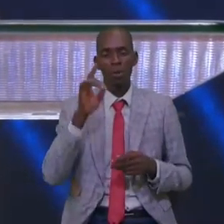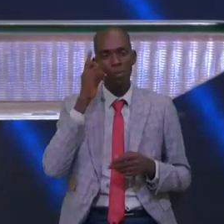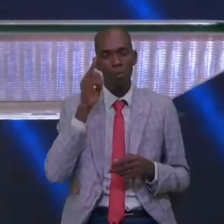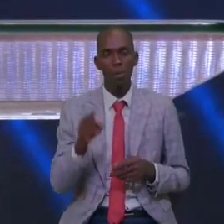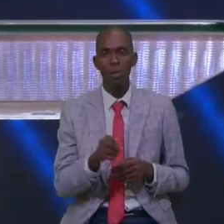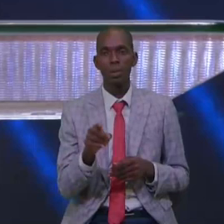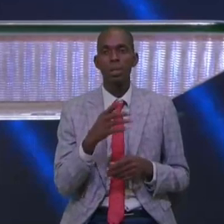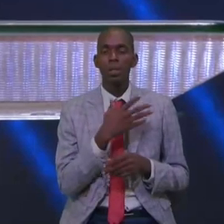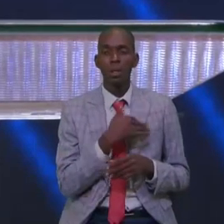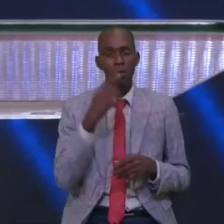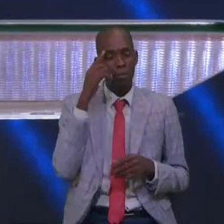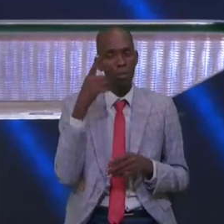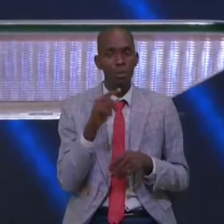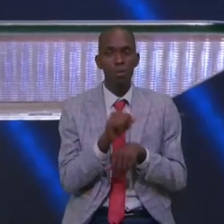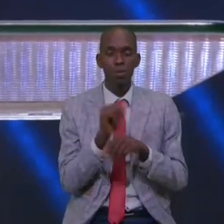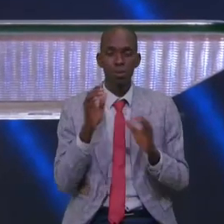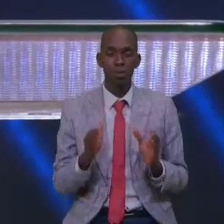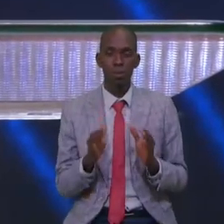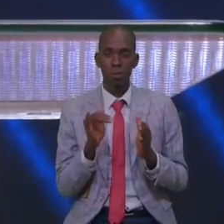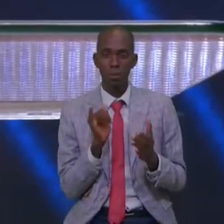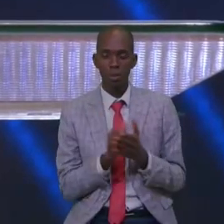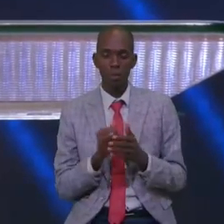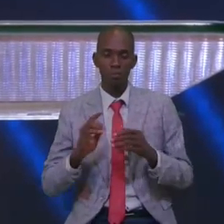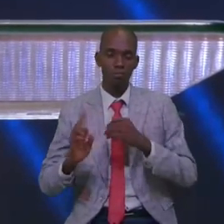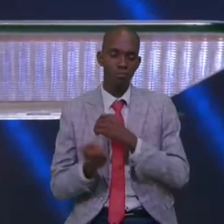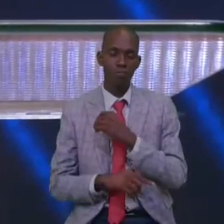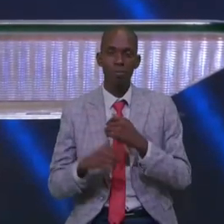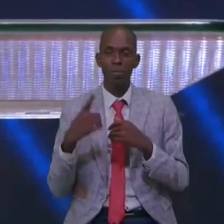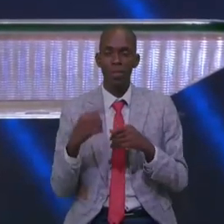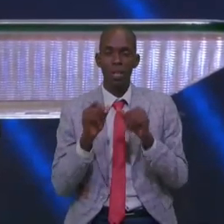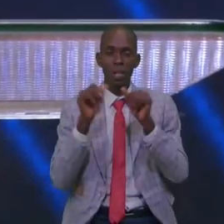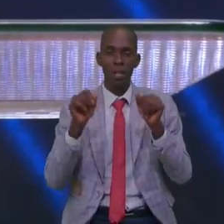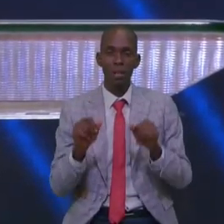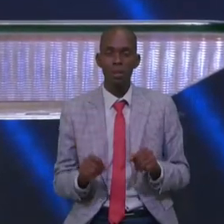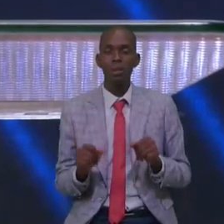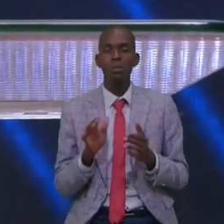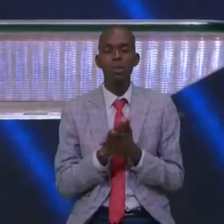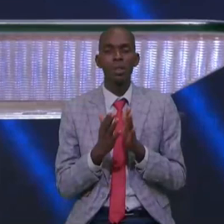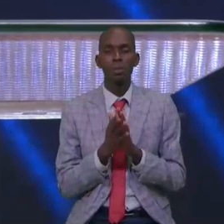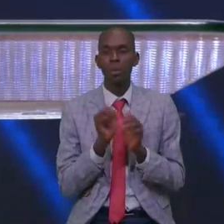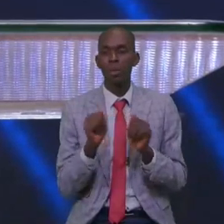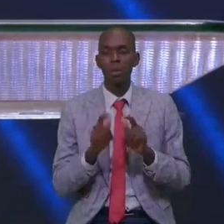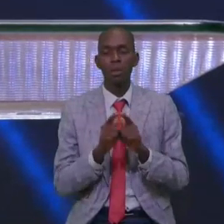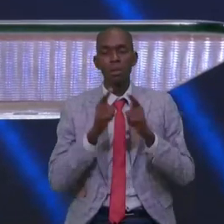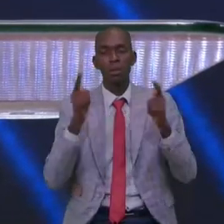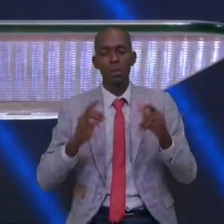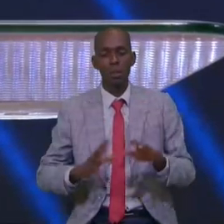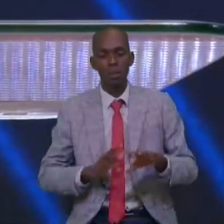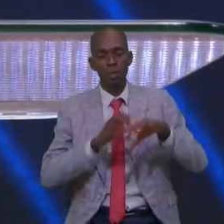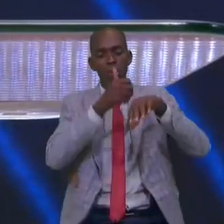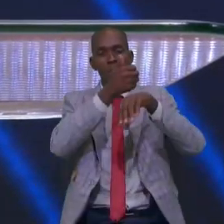retrouvée. Mais la pierre qui avait frappé la statue devint une grande montagne et